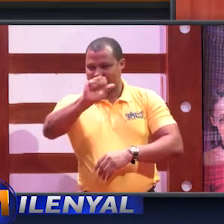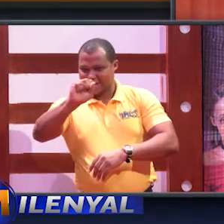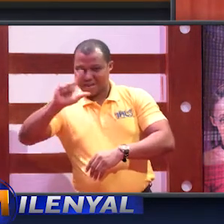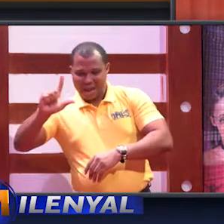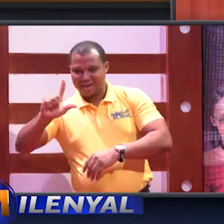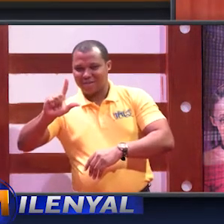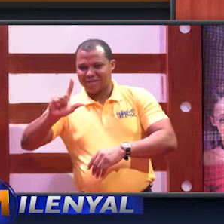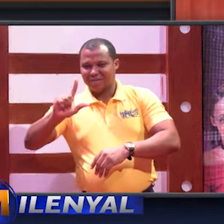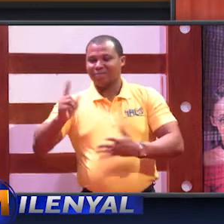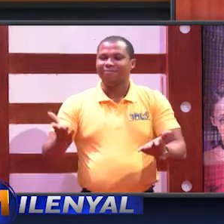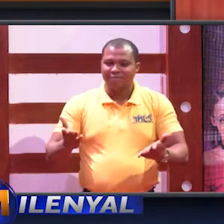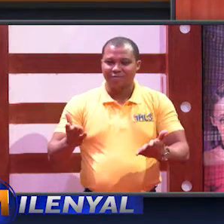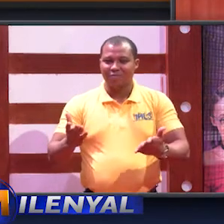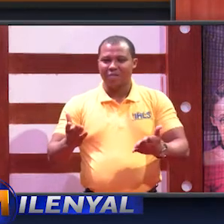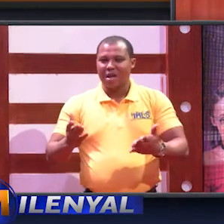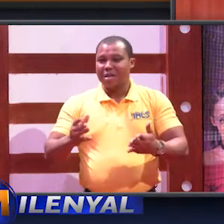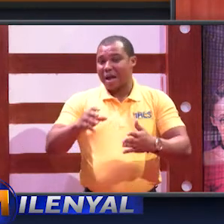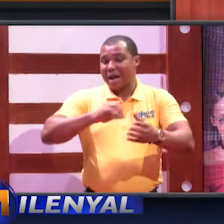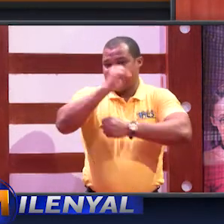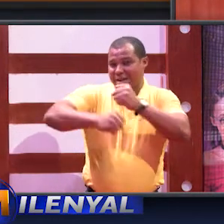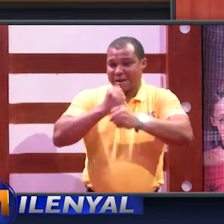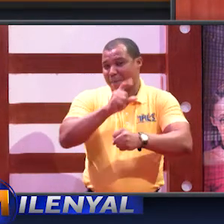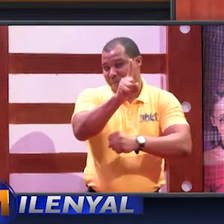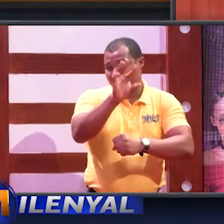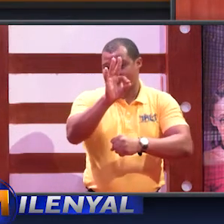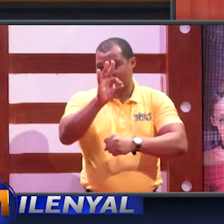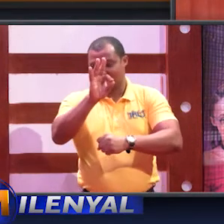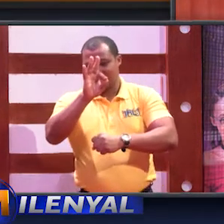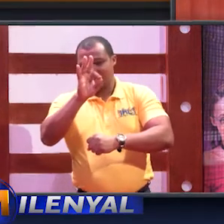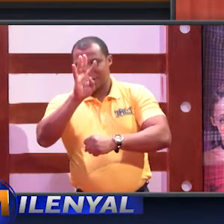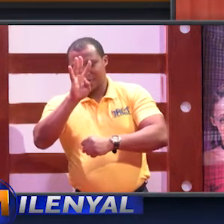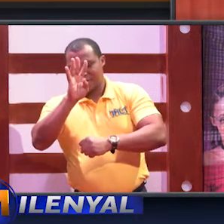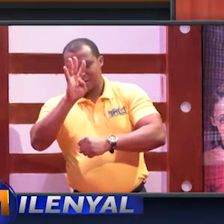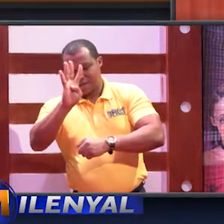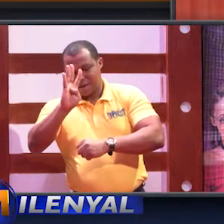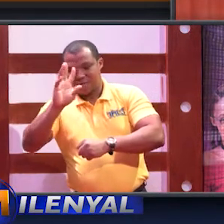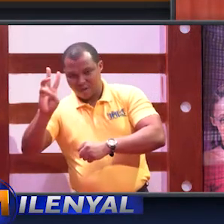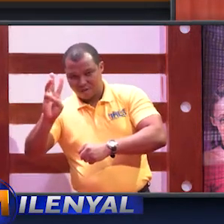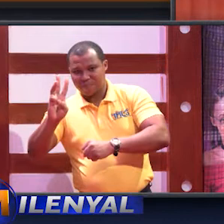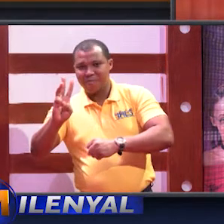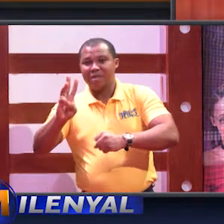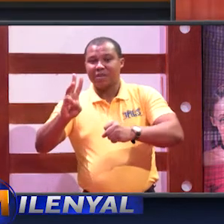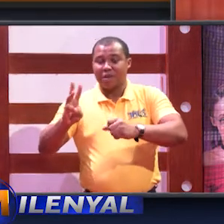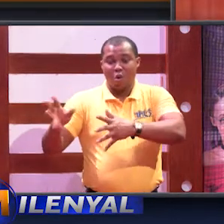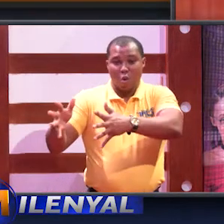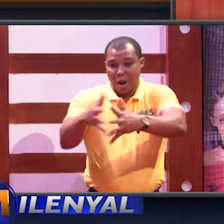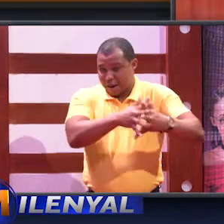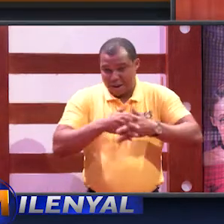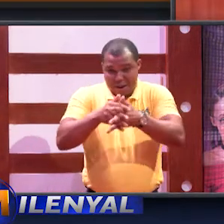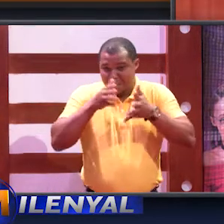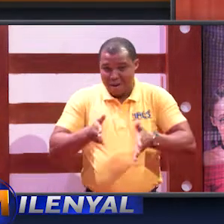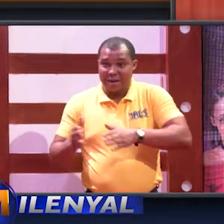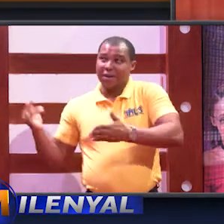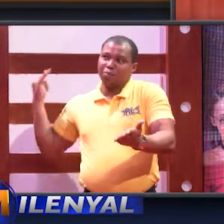c'est une missionnaire américaine qui pourrait créer Saint-Vincent. Mm-hmm. Donc, ça pourrait permettre que langue signe américain entre dans le pays et puis